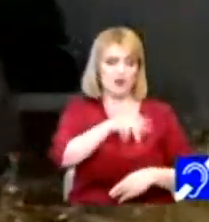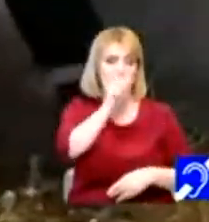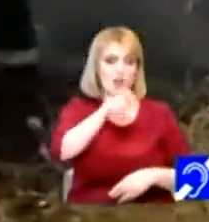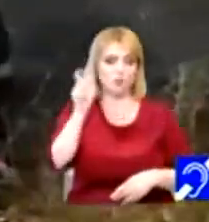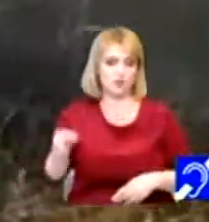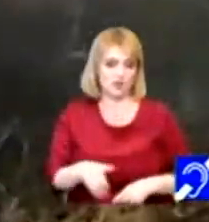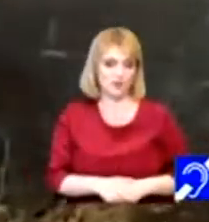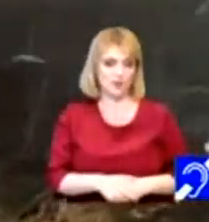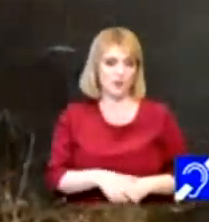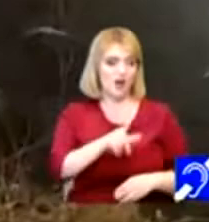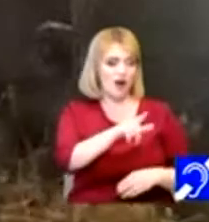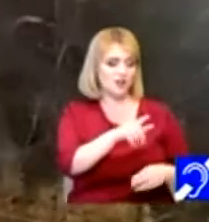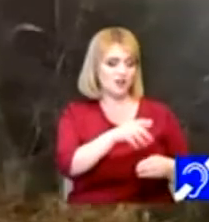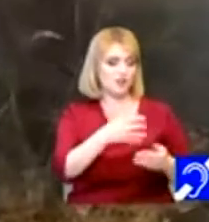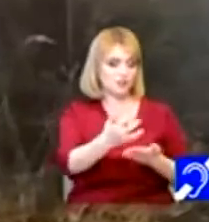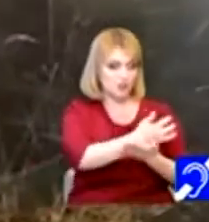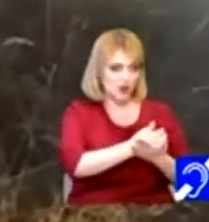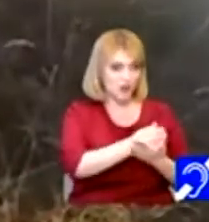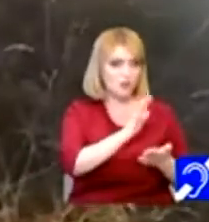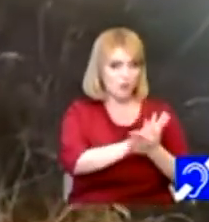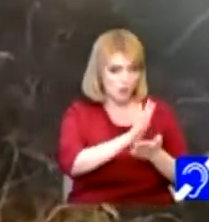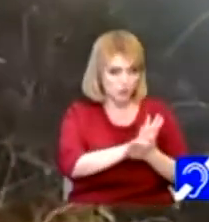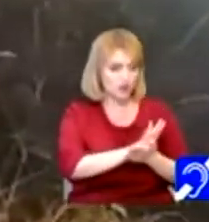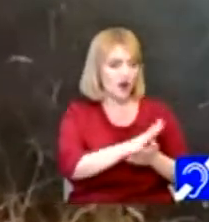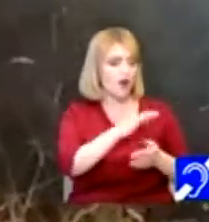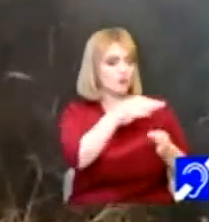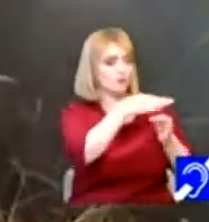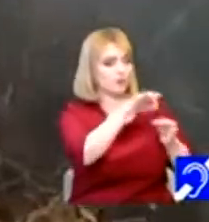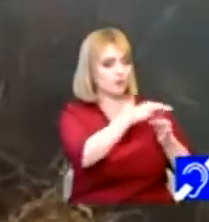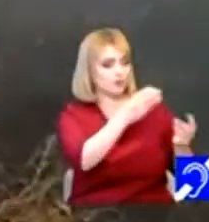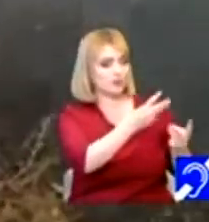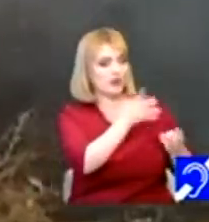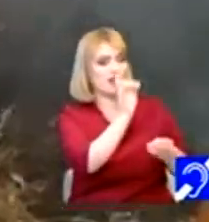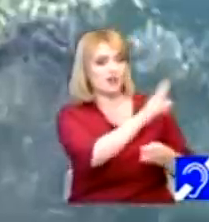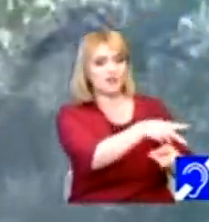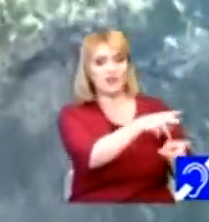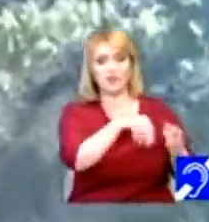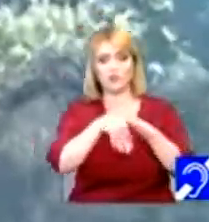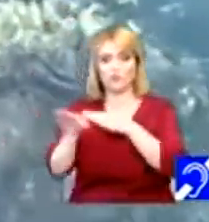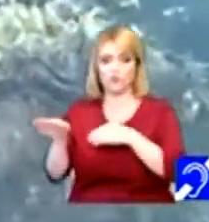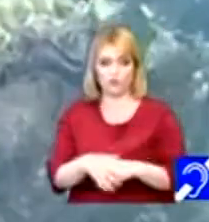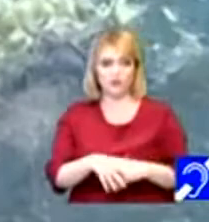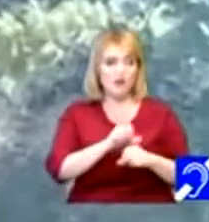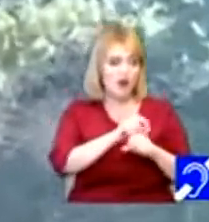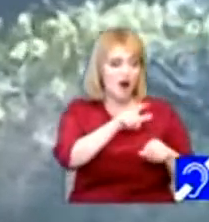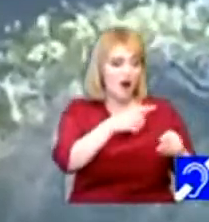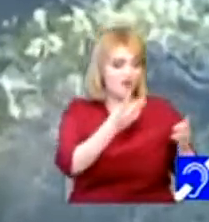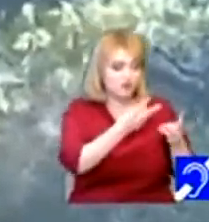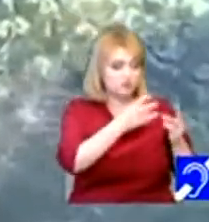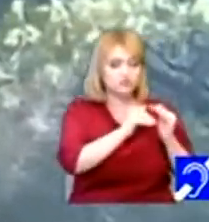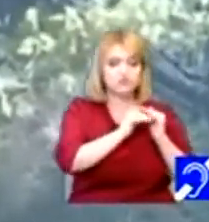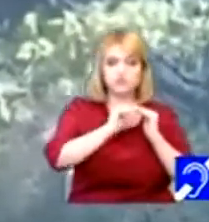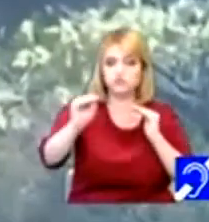și îl lasă fără supraveghere. Pompierii fac din nou recomandări și spun că umiditatea redusă și vântul din această perioadă sunt condiții